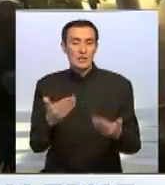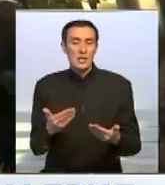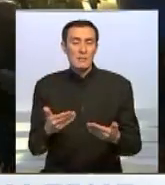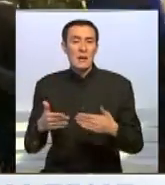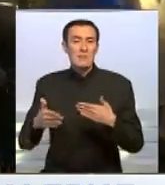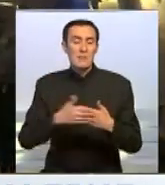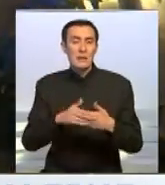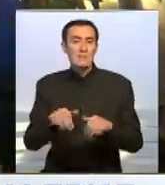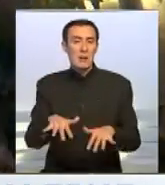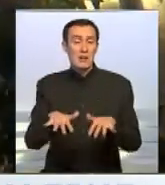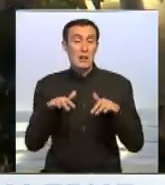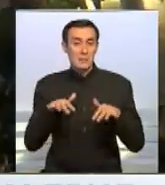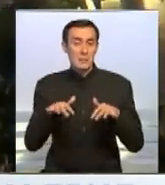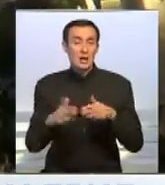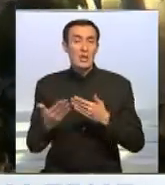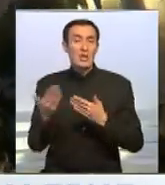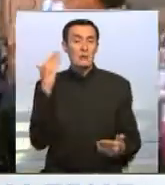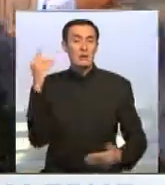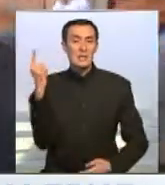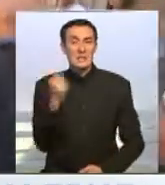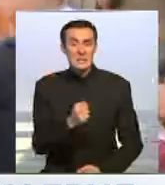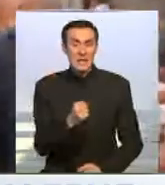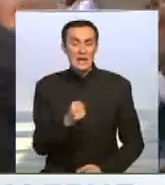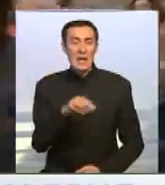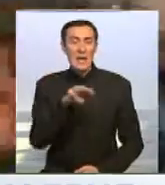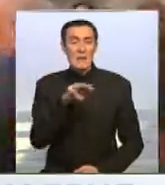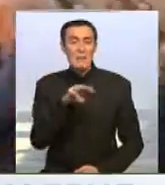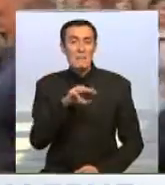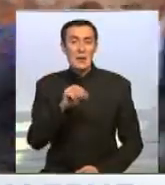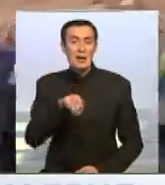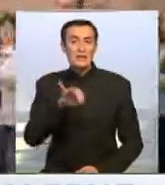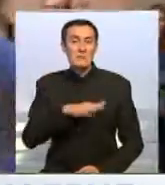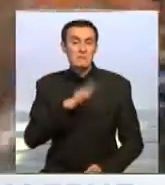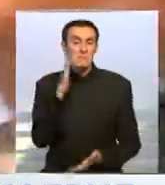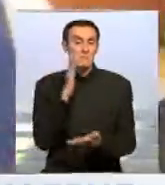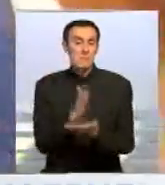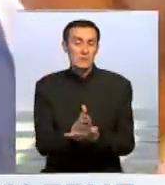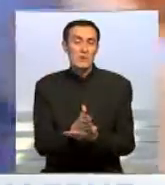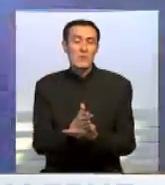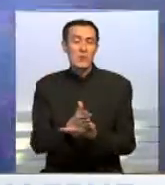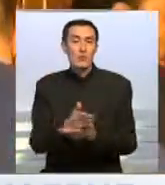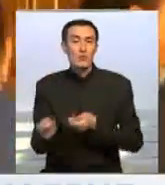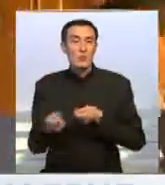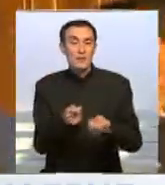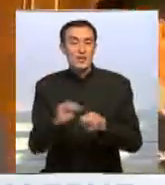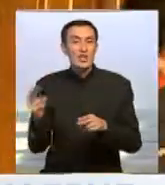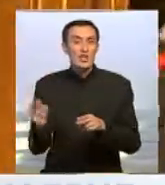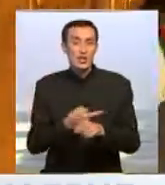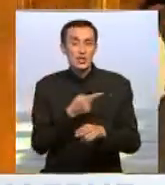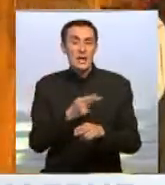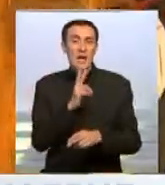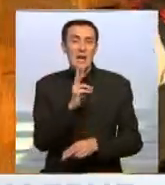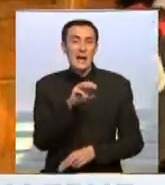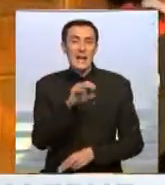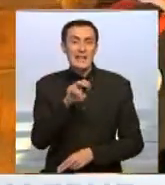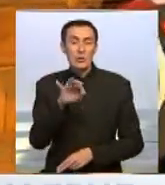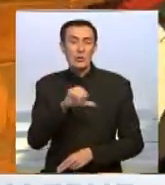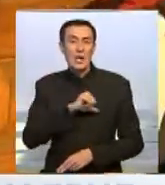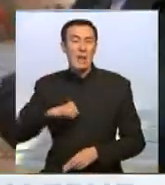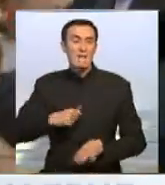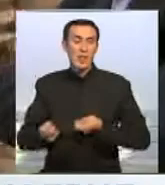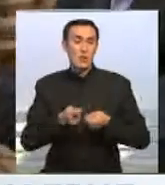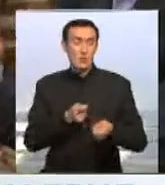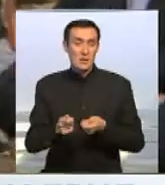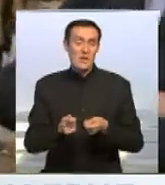перед каталонским парламентом. На прошлой неделе Мадрид пригрозил ввести прямое управление, тем самым лишить Каталонию ее